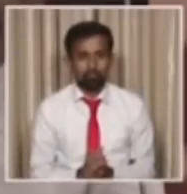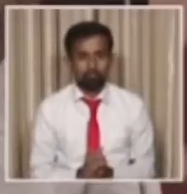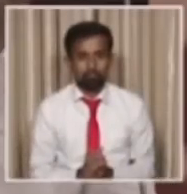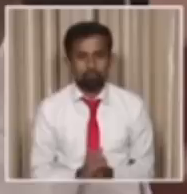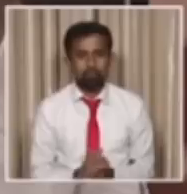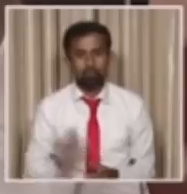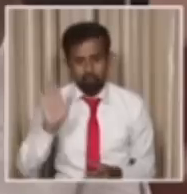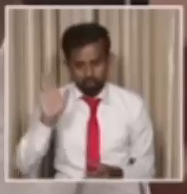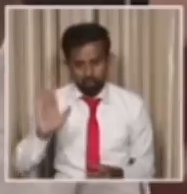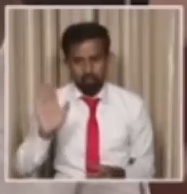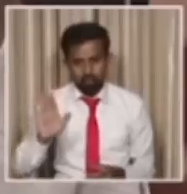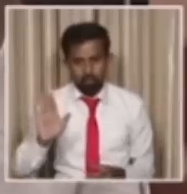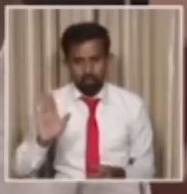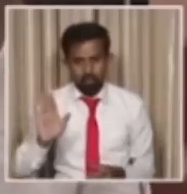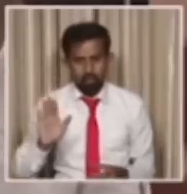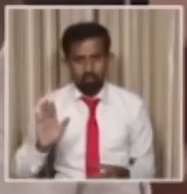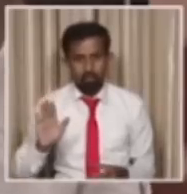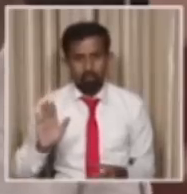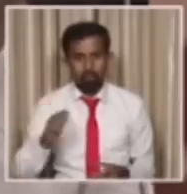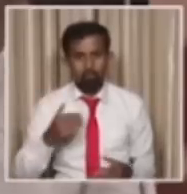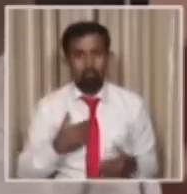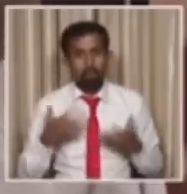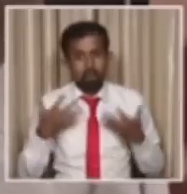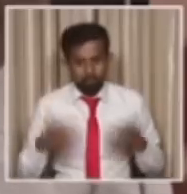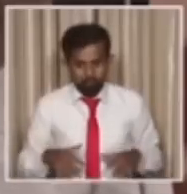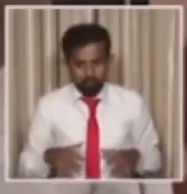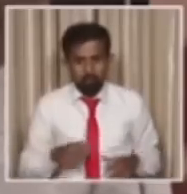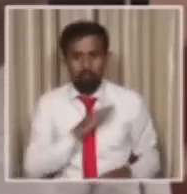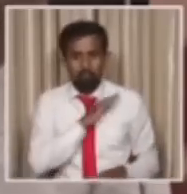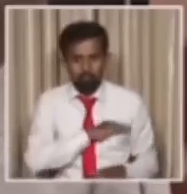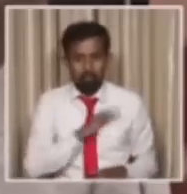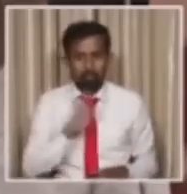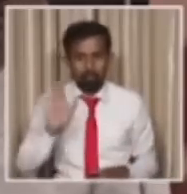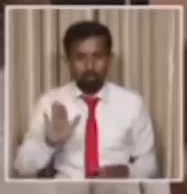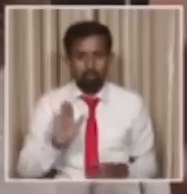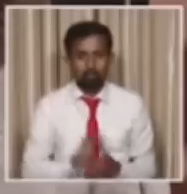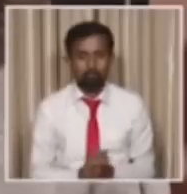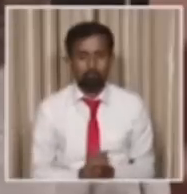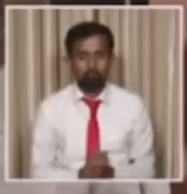පොඩ්ඩක් ඉන්න මම ඉවර මං ඉවර වෙනකන්